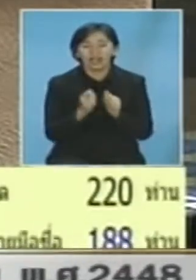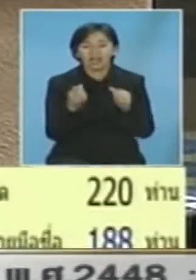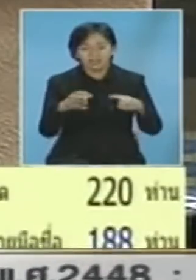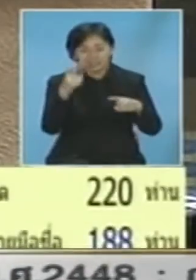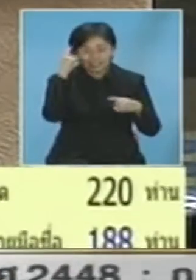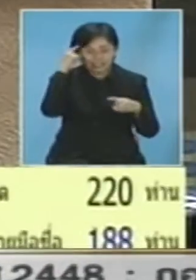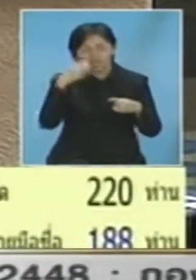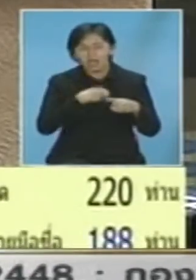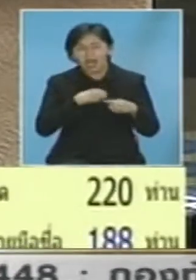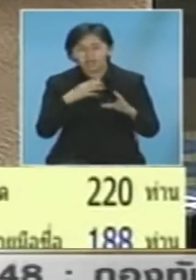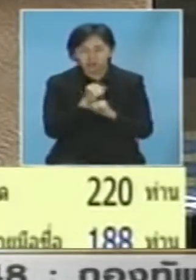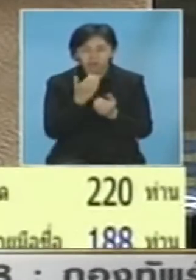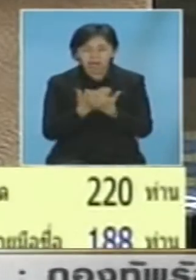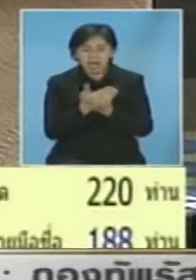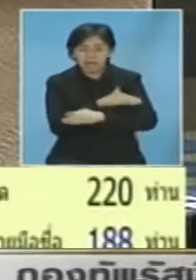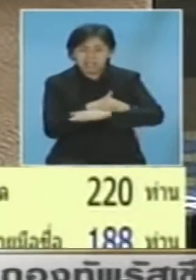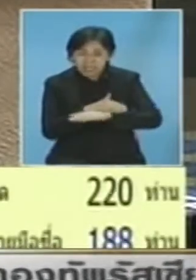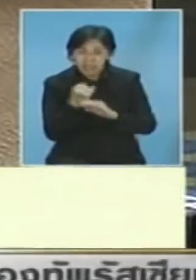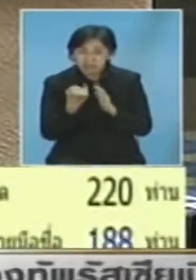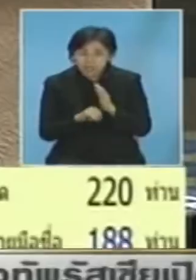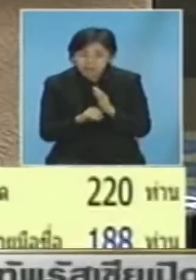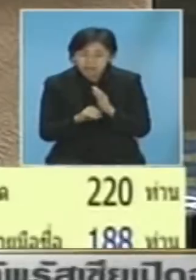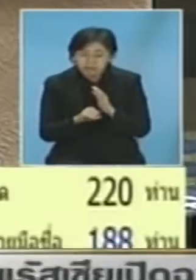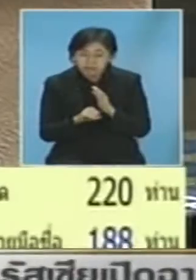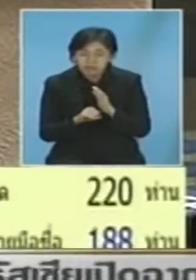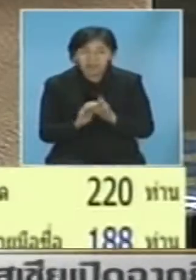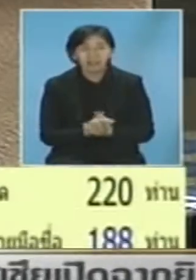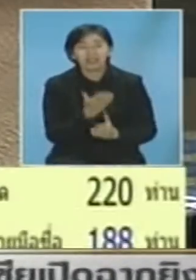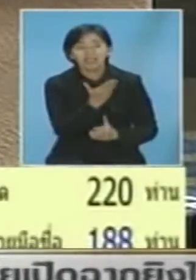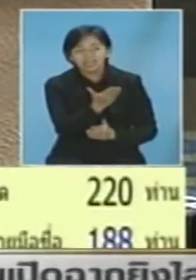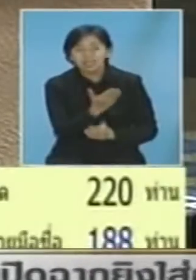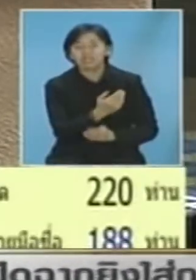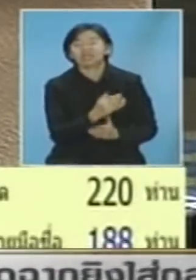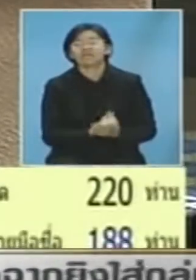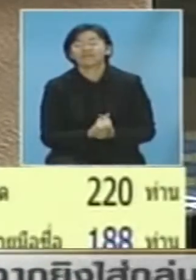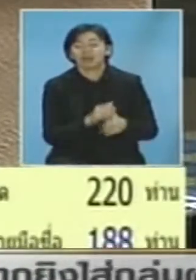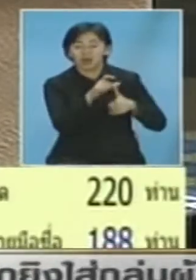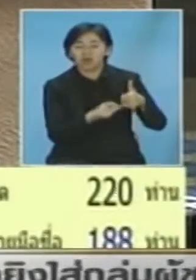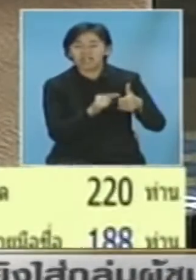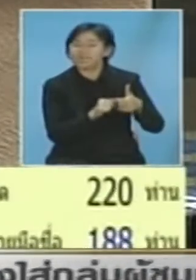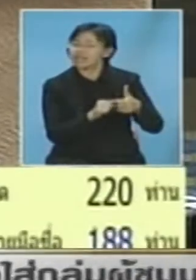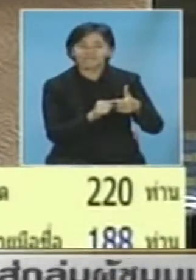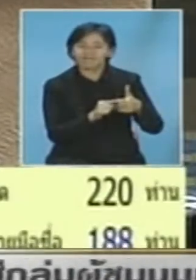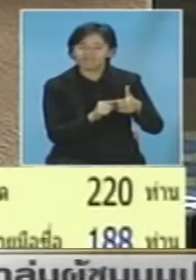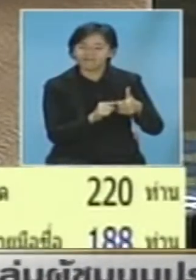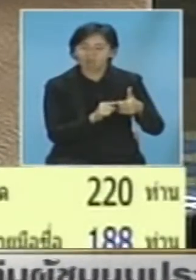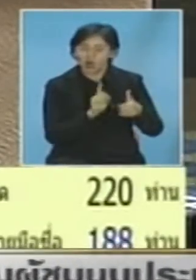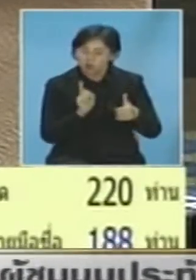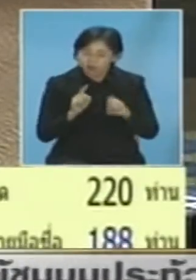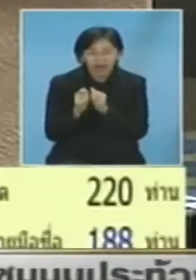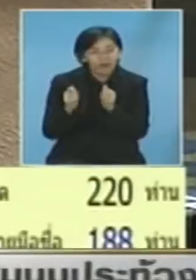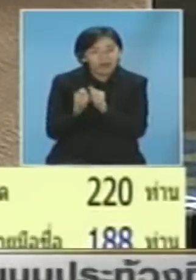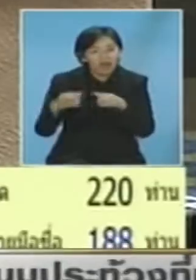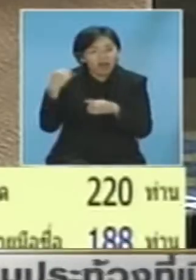จะปิดบัญชีไม่ถูกต้องดังที่ผู้ถูกกล่าวหาได้พยายามกล่าวอ้างตลอดเวล